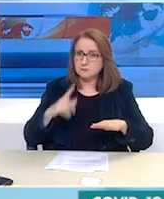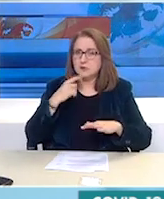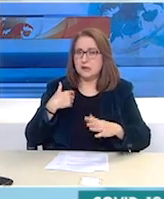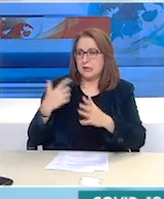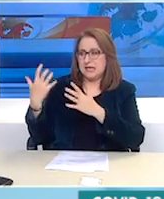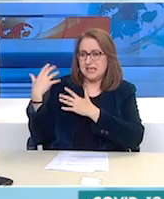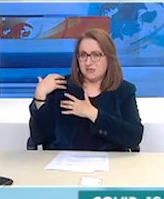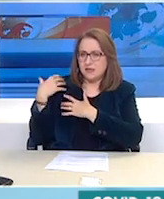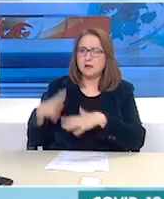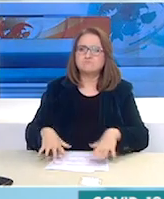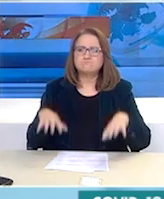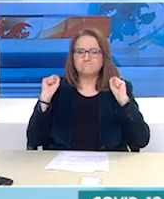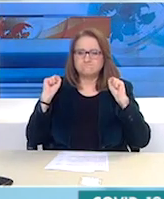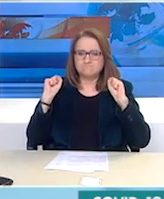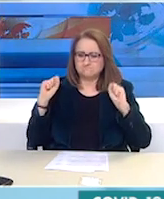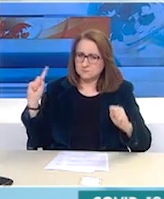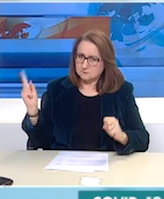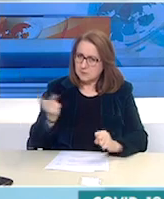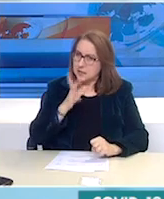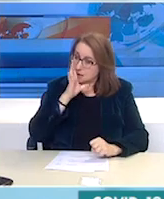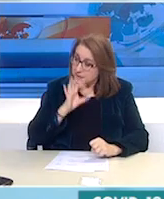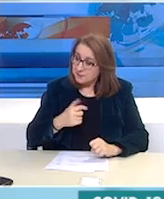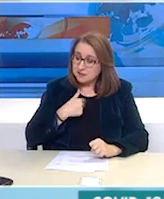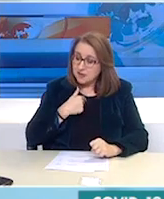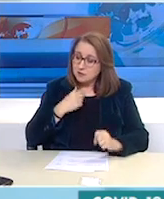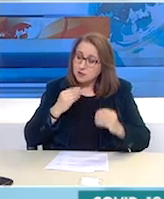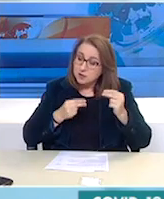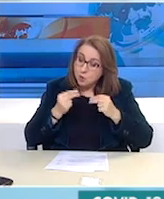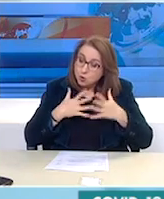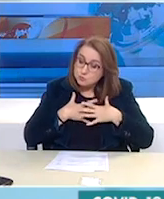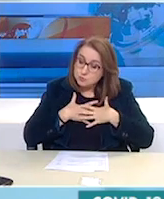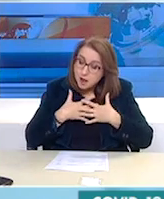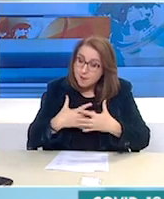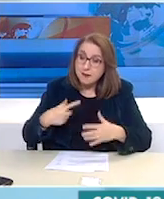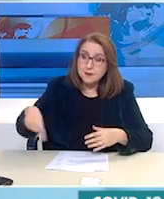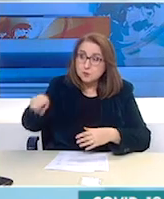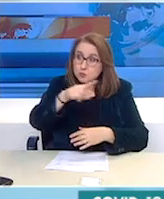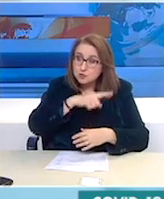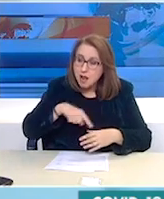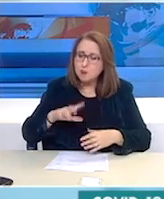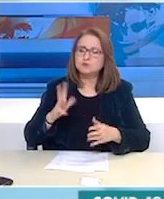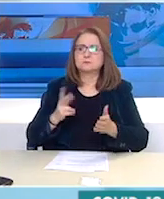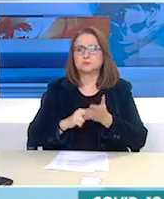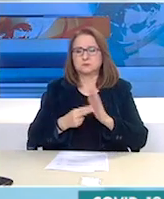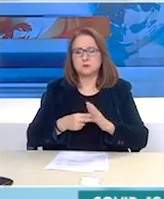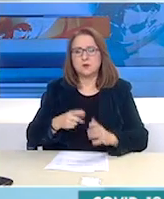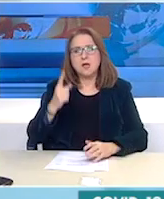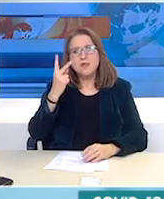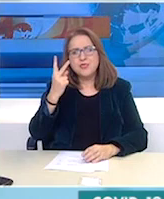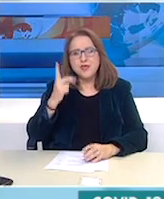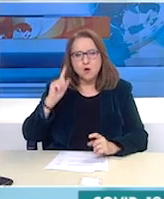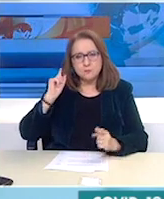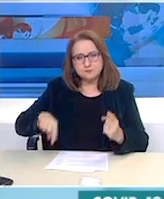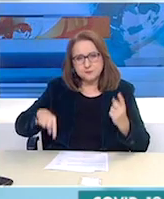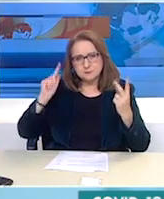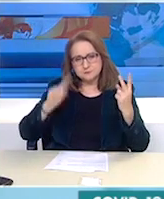ευθύνης και πραγματικής αγάπης για τους συνανθρώπους μας που κινδυνεύουν. Με δύο μόνο δυστυχώς εξαιρέσεις. Όπου πέραν των νομικών